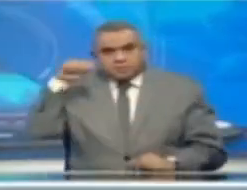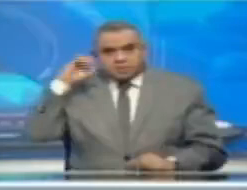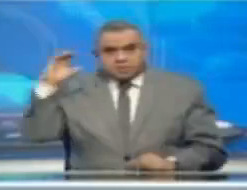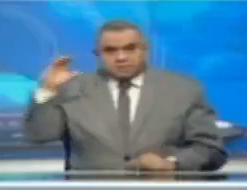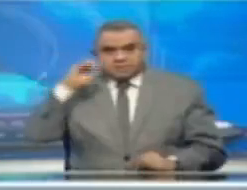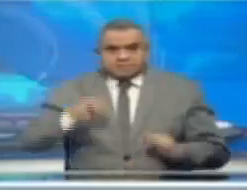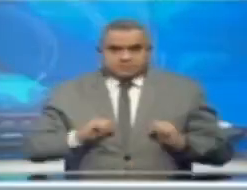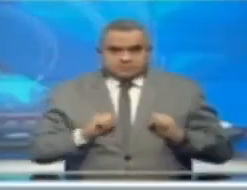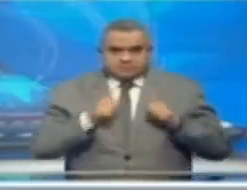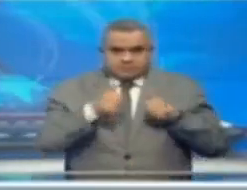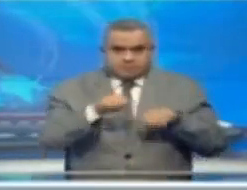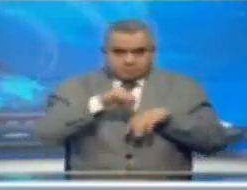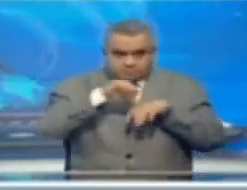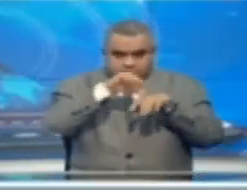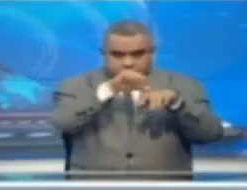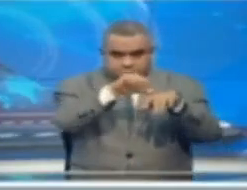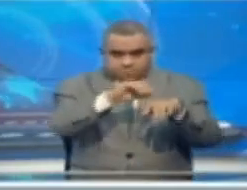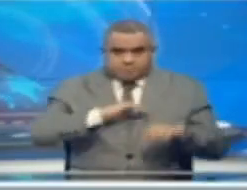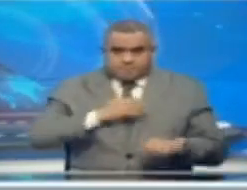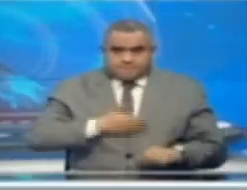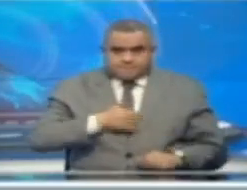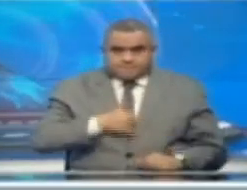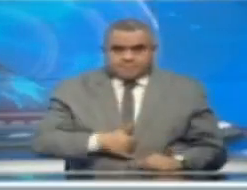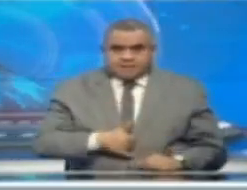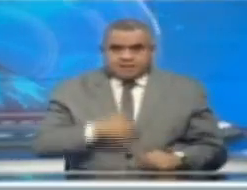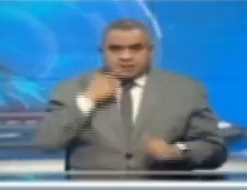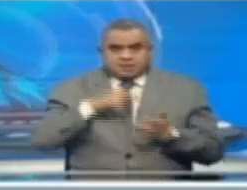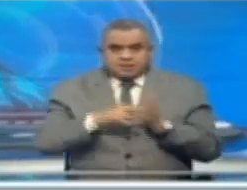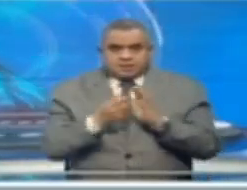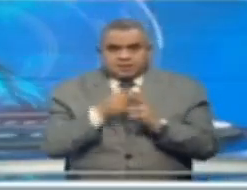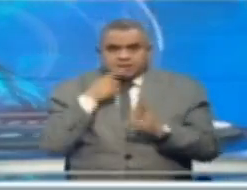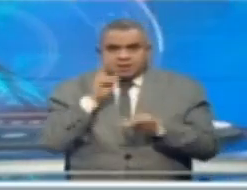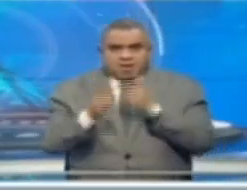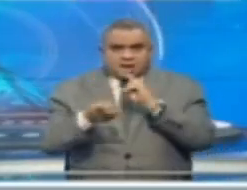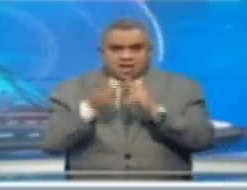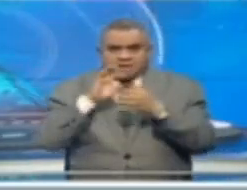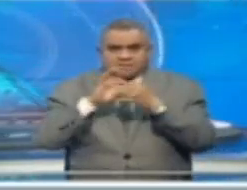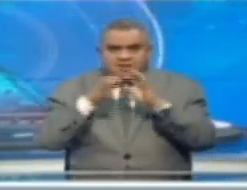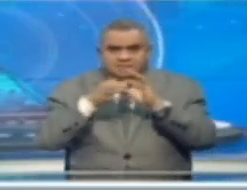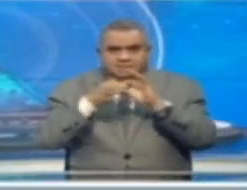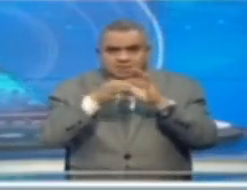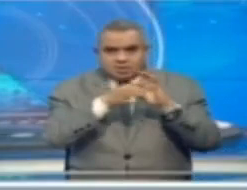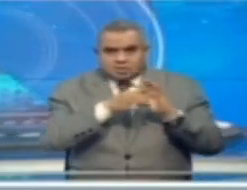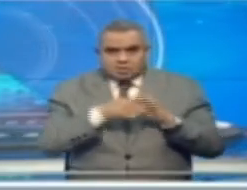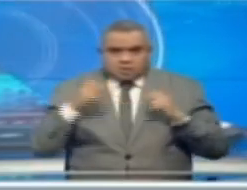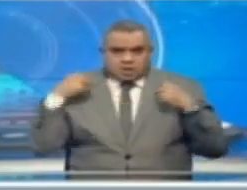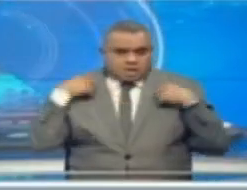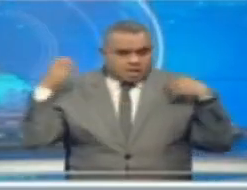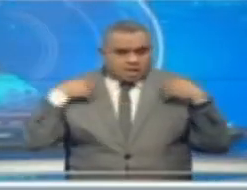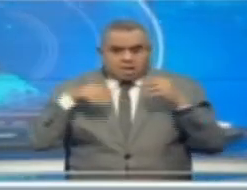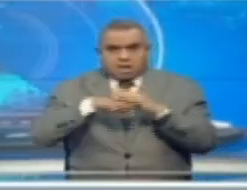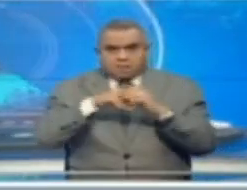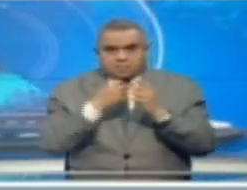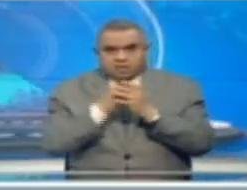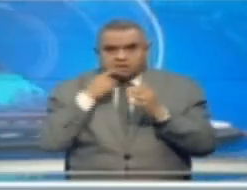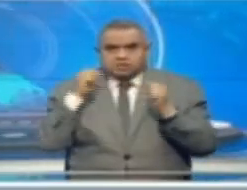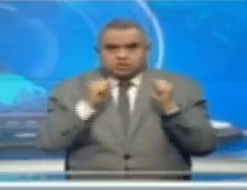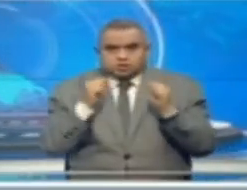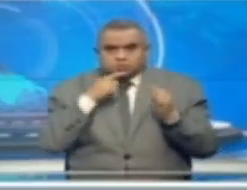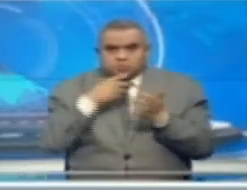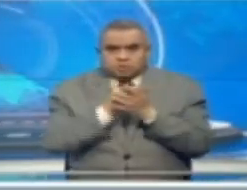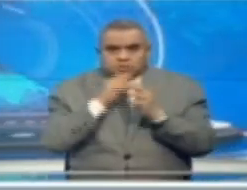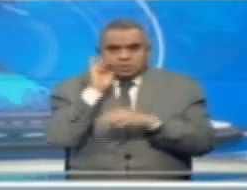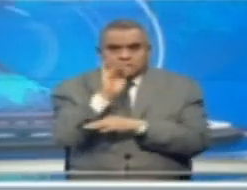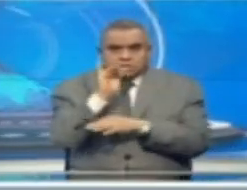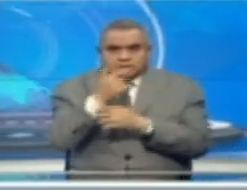الرئيس عبد الفتاح السيسي يتوجه إلى بكين لحضور حفل افتتاح دورة الألعاب الأولمبية الشتوية تلبية لدعوة